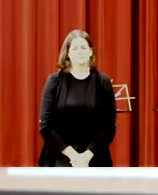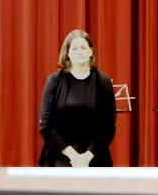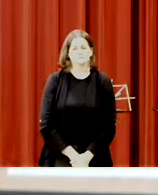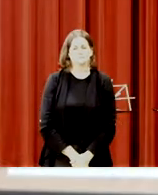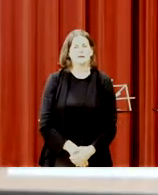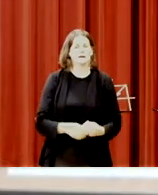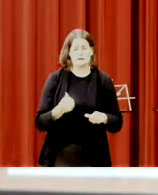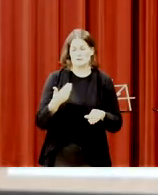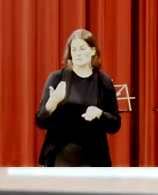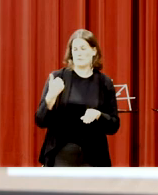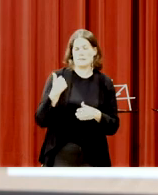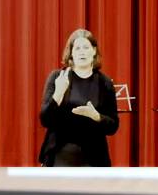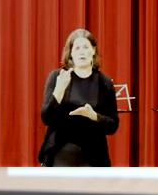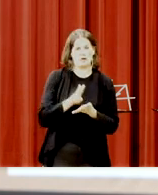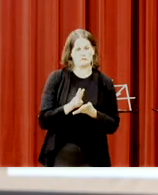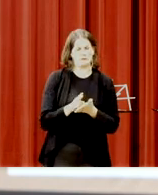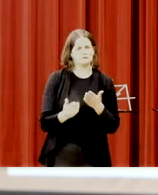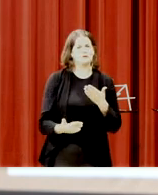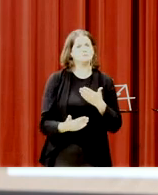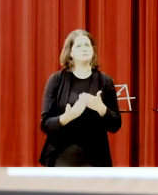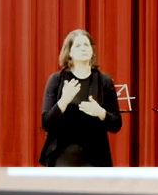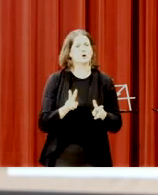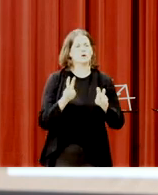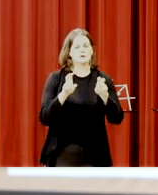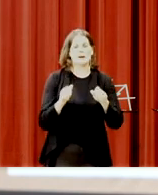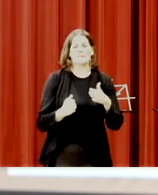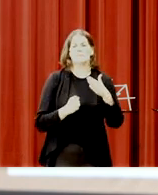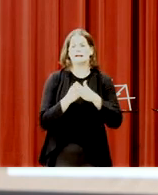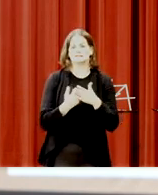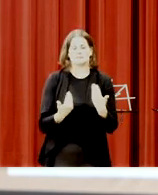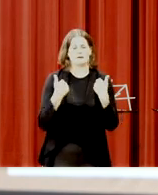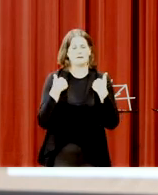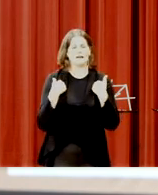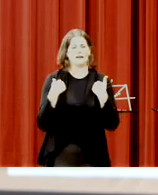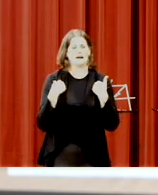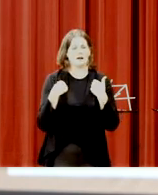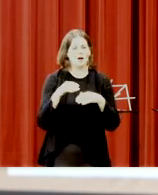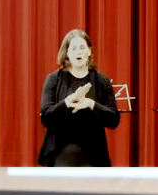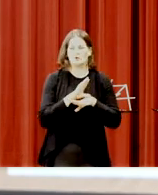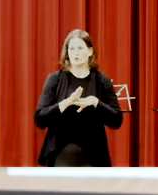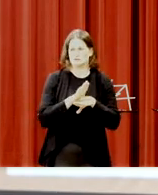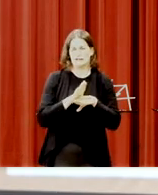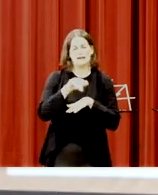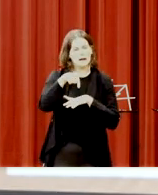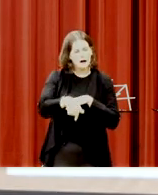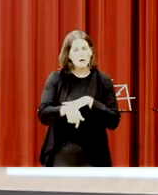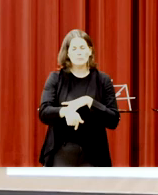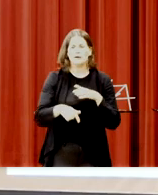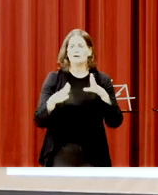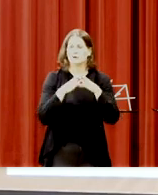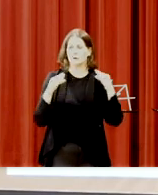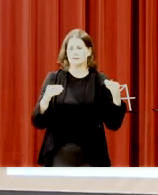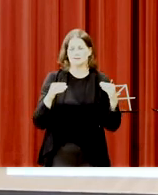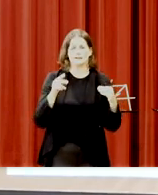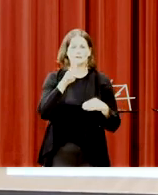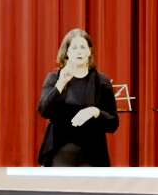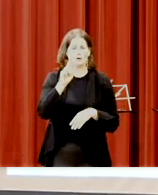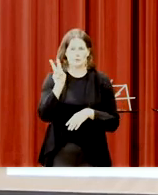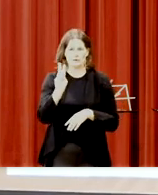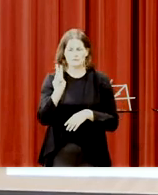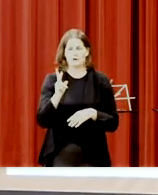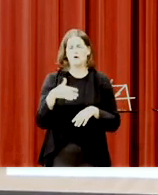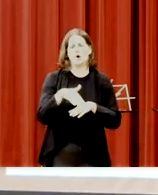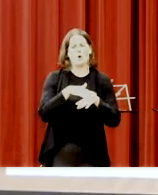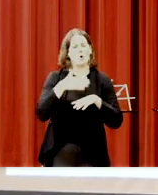la Universitat Rovira i Virgili és tot un plaer obrir les portes d'aquesta aula magna per escoltar les paraules de